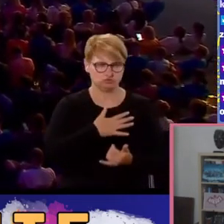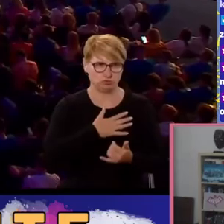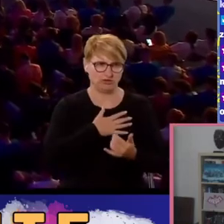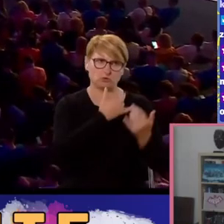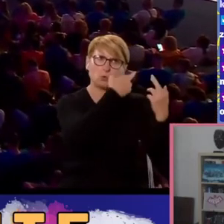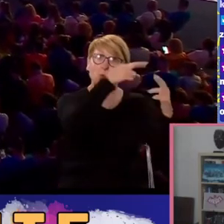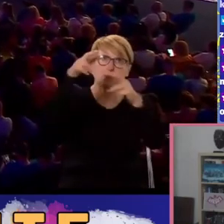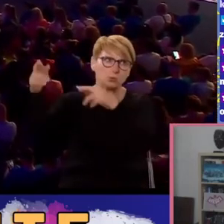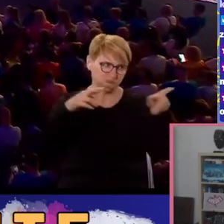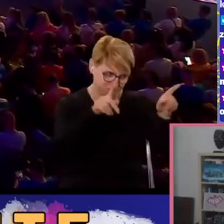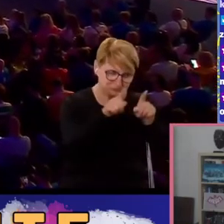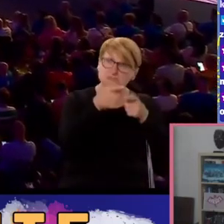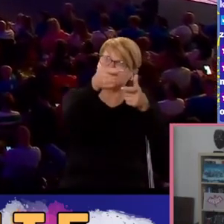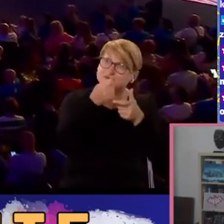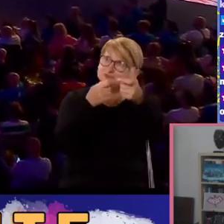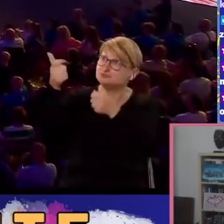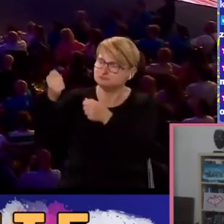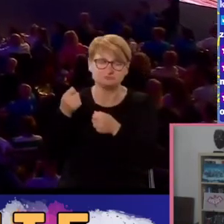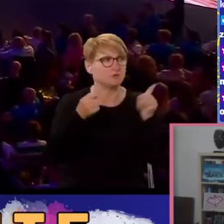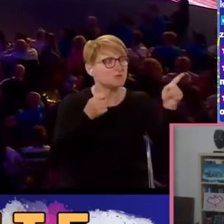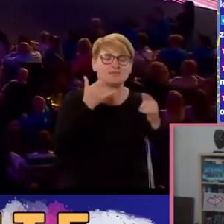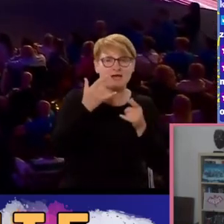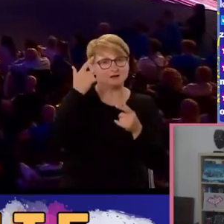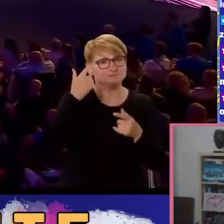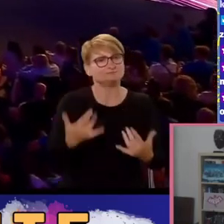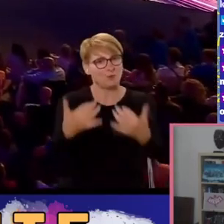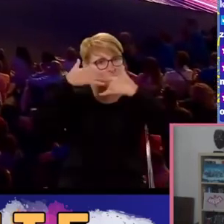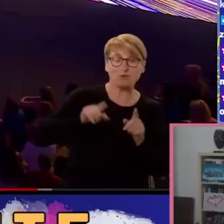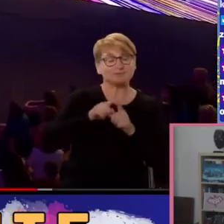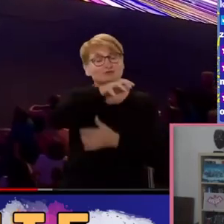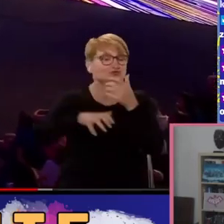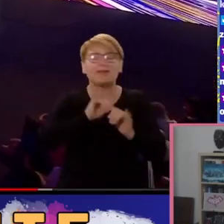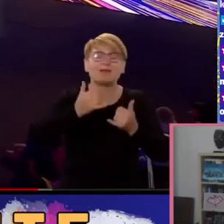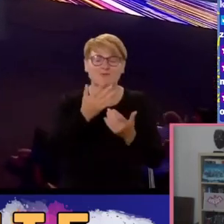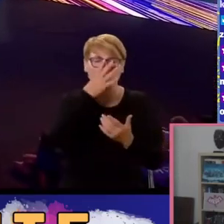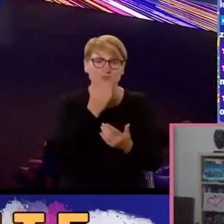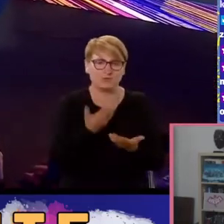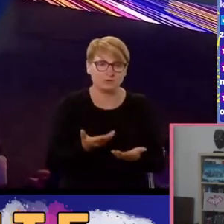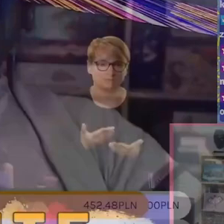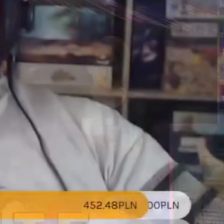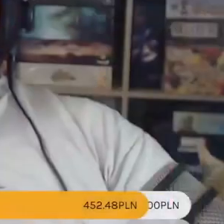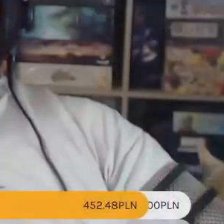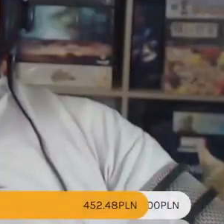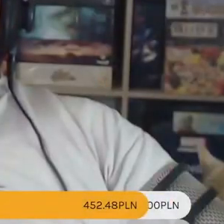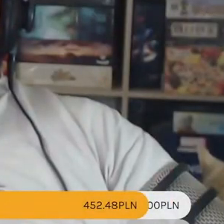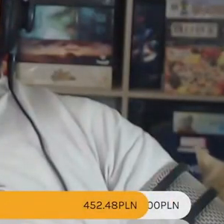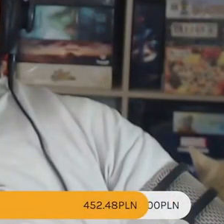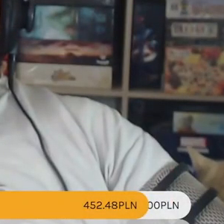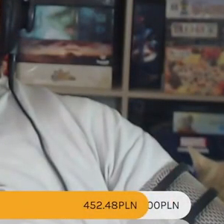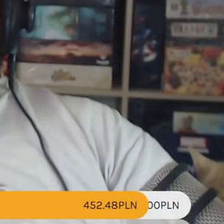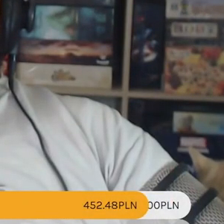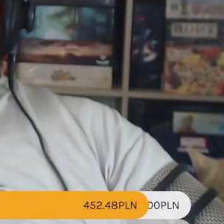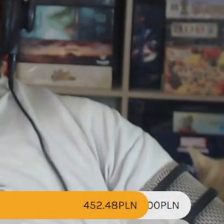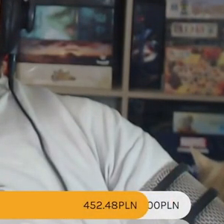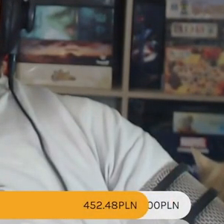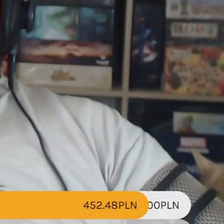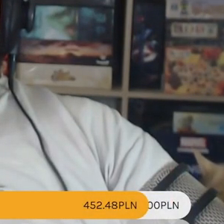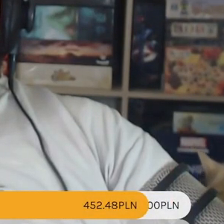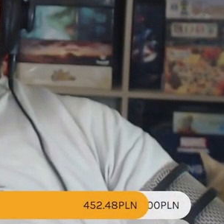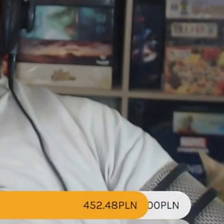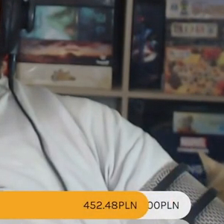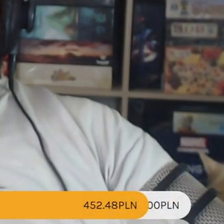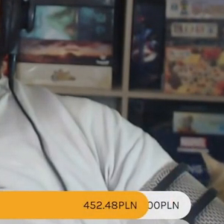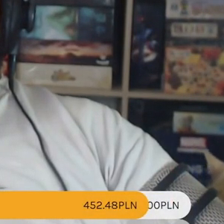tej różnorodności? Czy widzisz w tym też źródło inspiracji dla siebie, dla nas, dla świata? Tak, różnorodność jest ogromnym źródłem nadziei i optymizmu, ponieważ